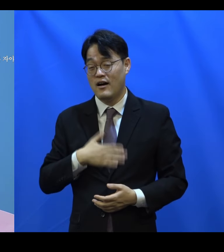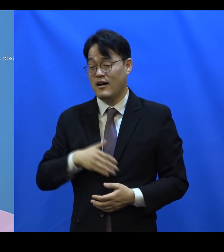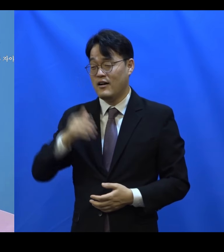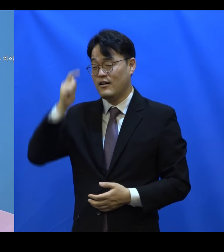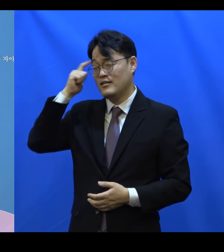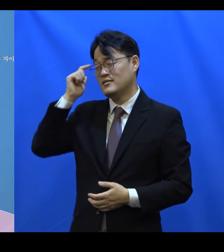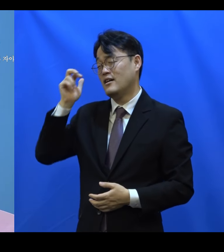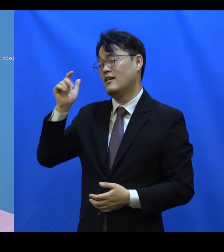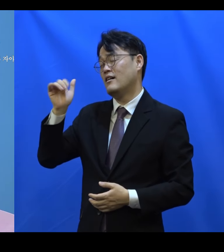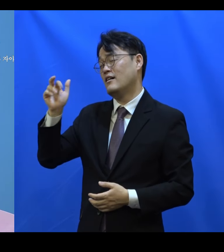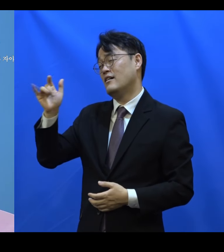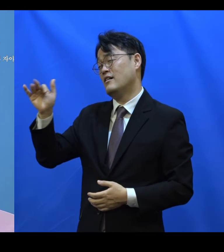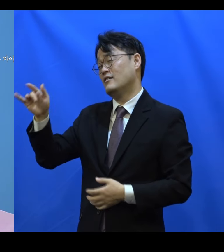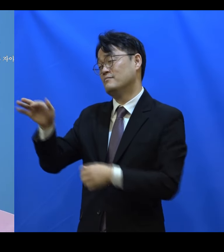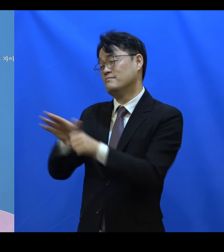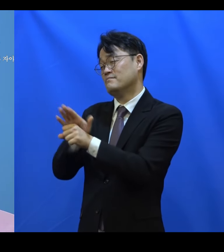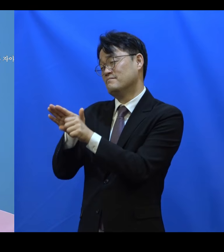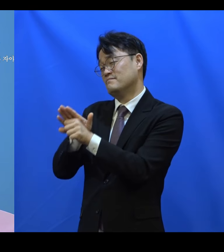상사병.